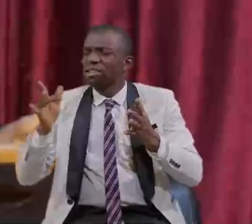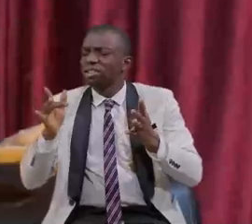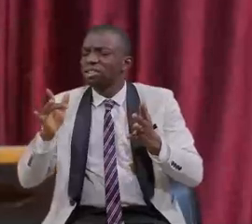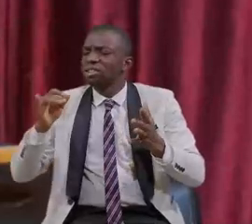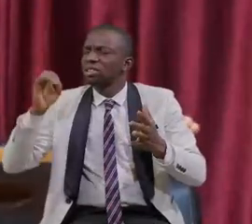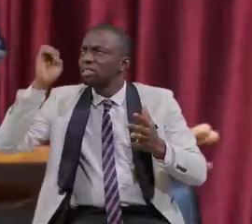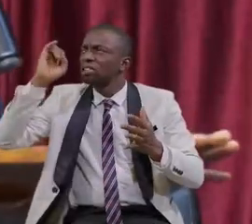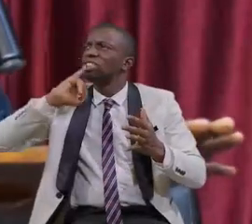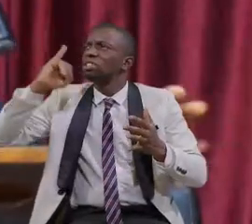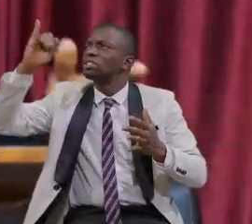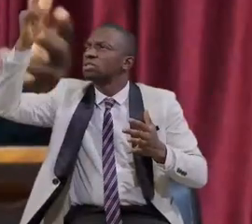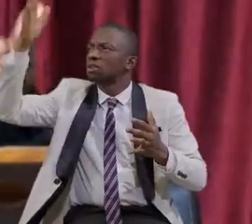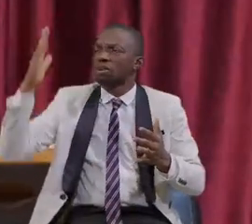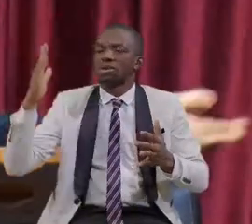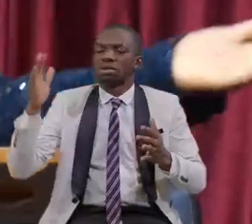Jésus a dit non.